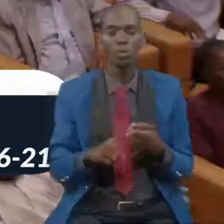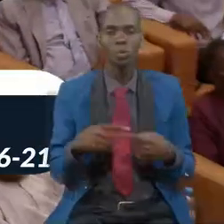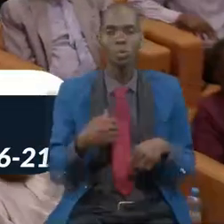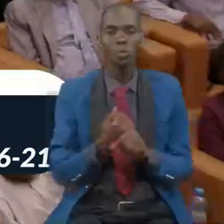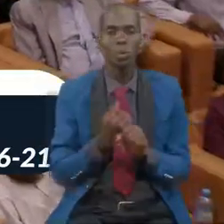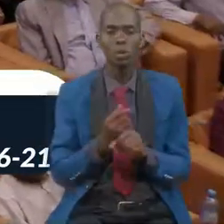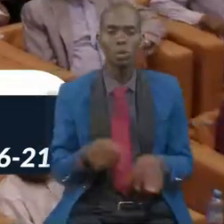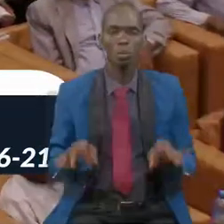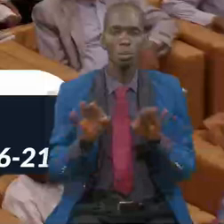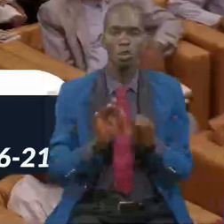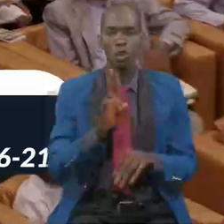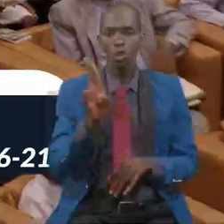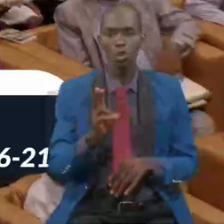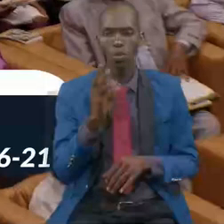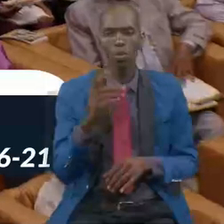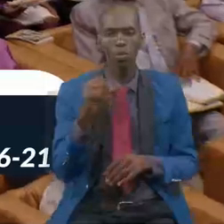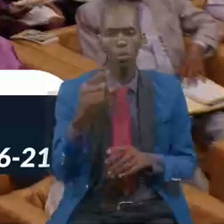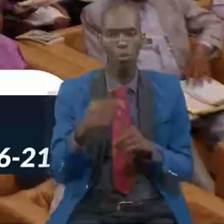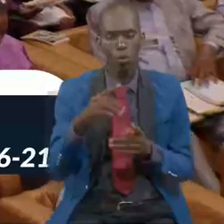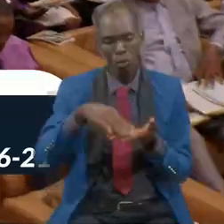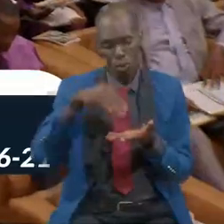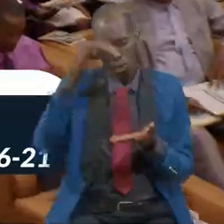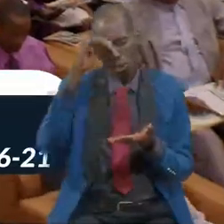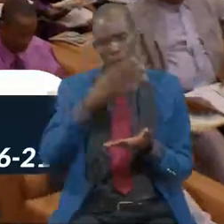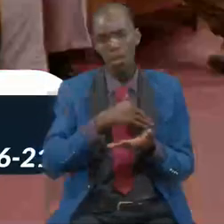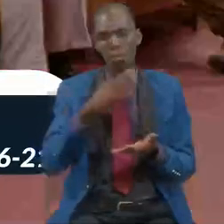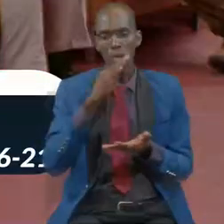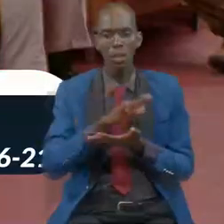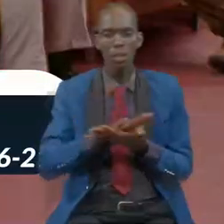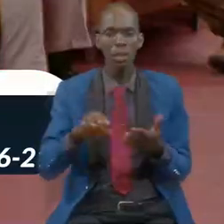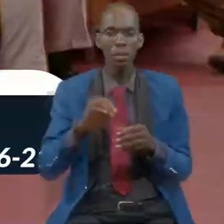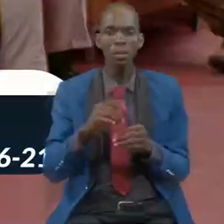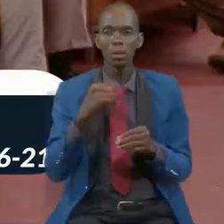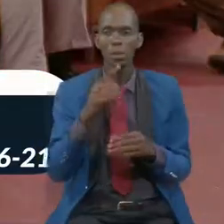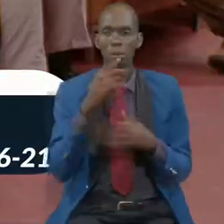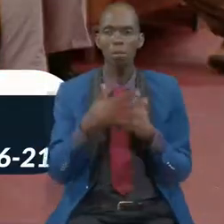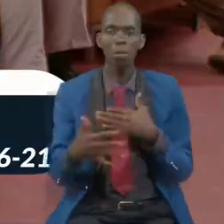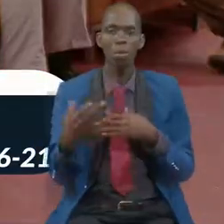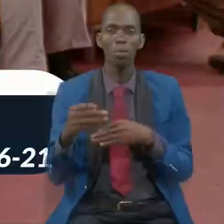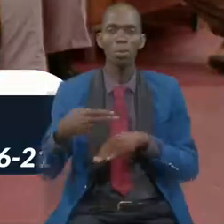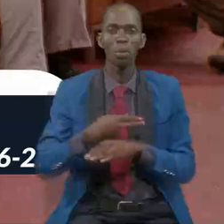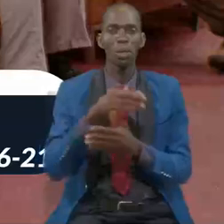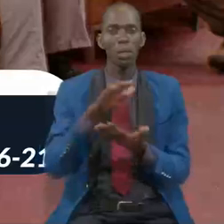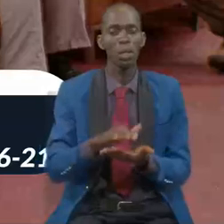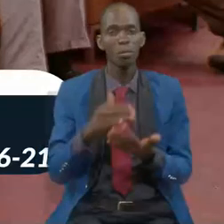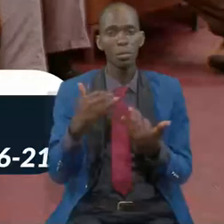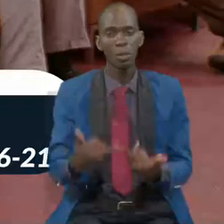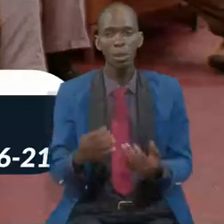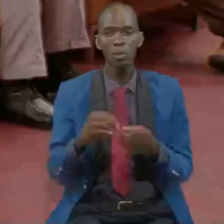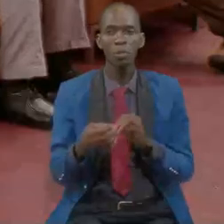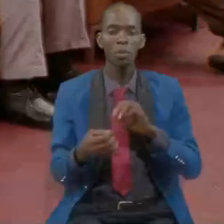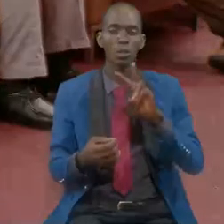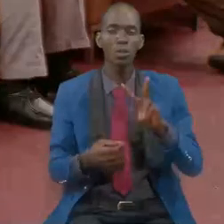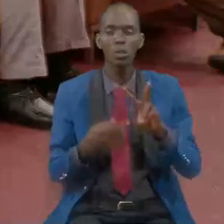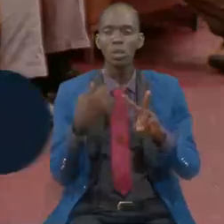de ce privilège d'écouter la parole de Dieu, d'être purifié par le sang de l'agneau. Deuxième partie ici, c'est